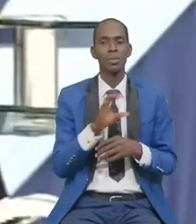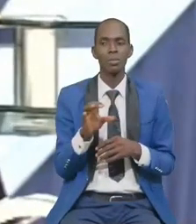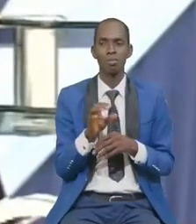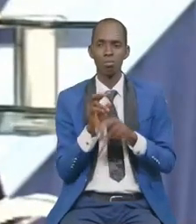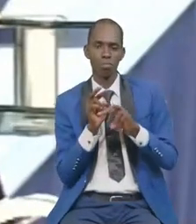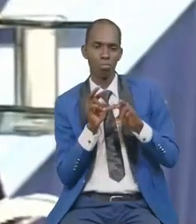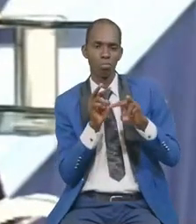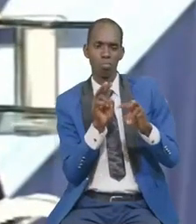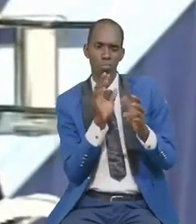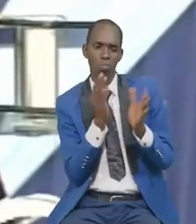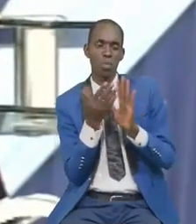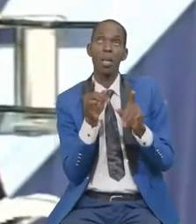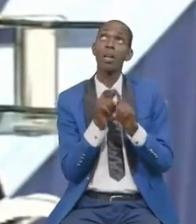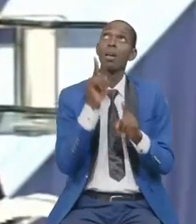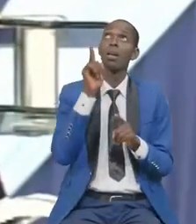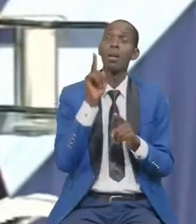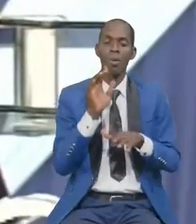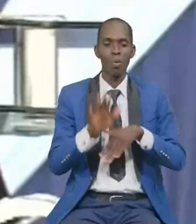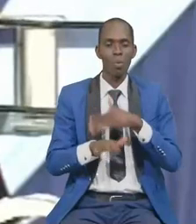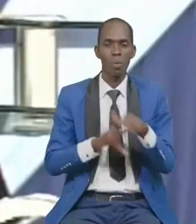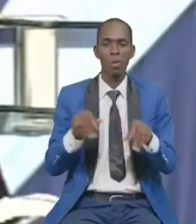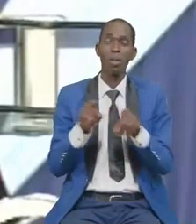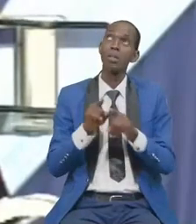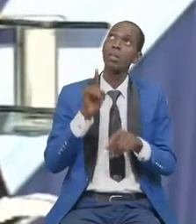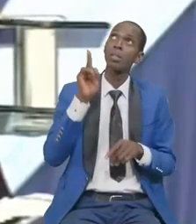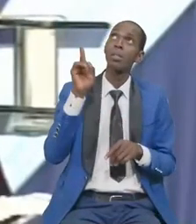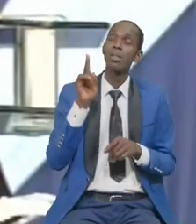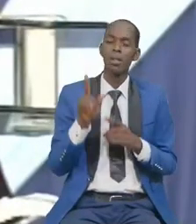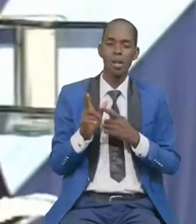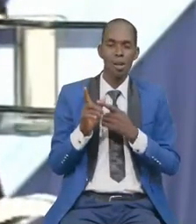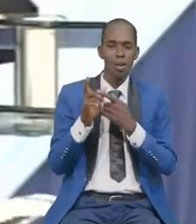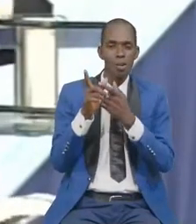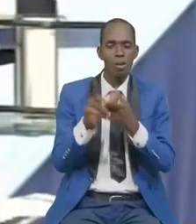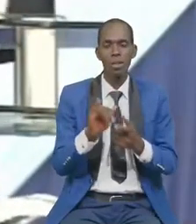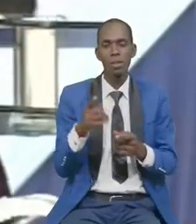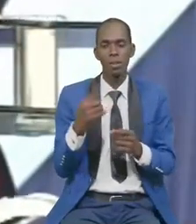lui ressemblant, marchant comme lui, faisant la course comme lui,